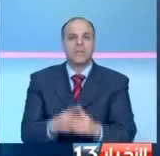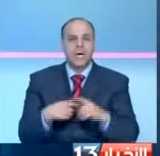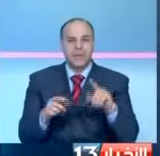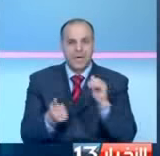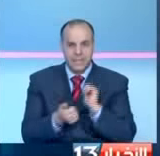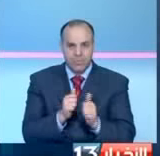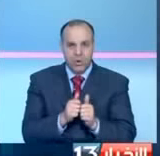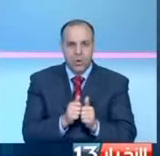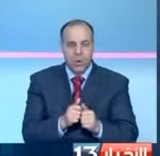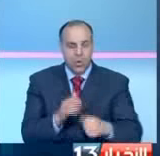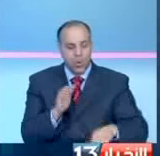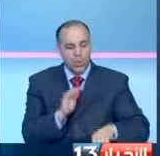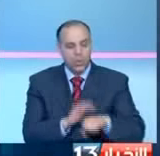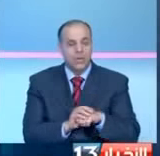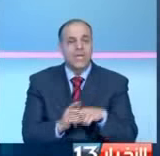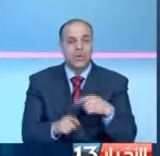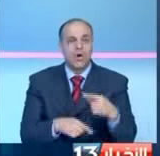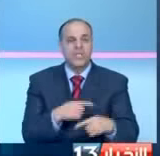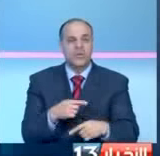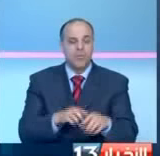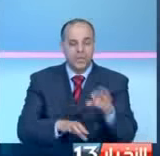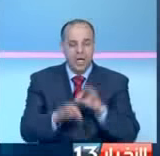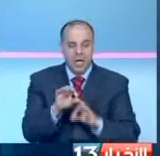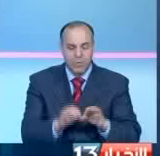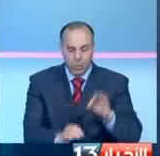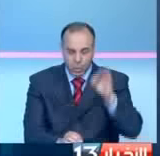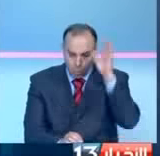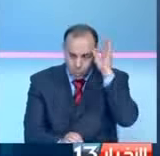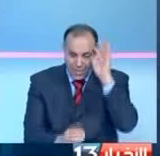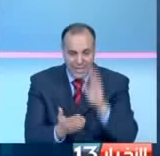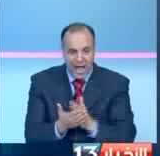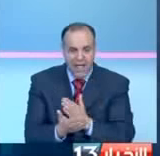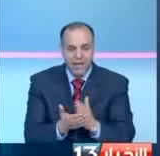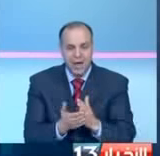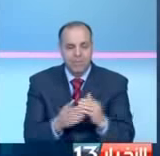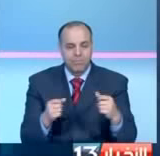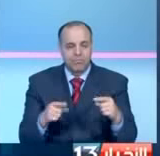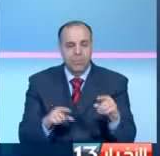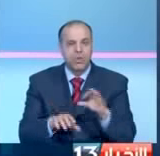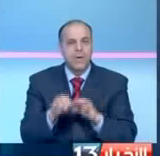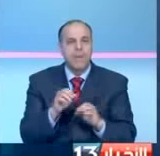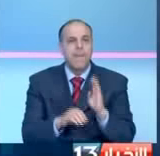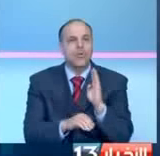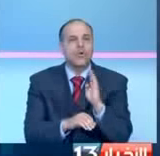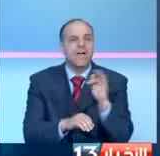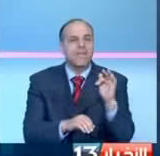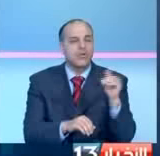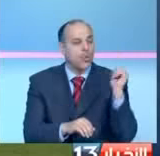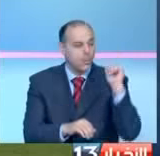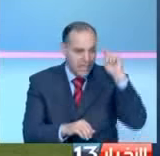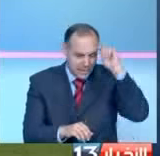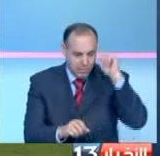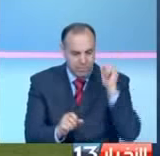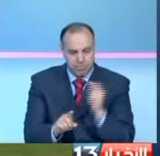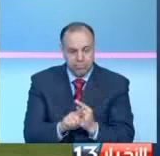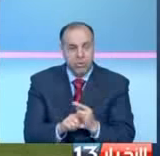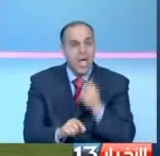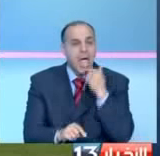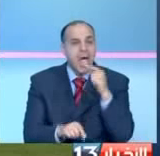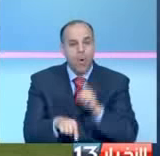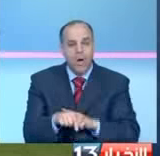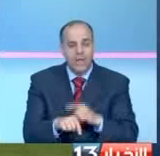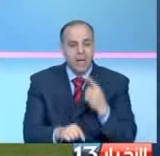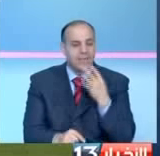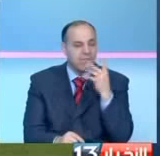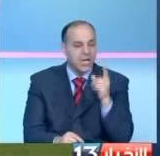في أخبار الرياضة وفي كرة القدم، يواصل المنتخب الوطني تحضيراته لملاقاة منتخب بوركينا فاسو غدا السبت انطلاقا من الساعة